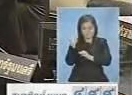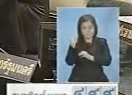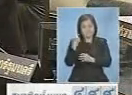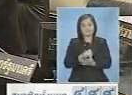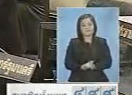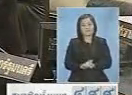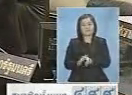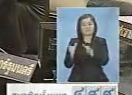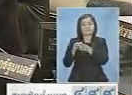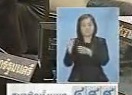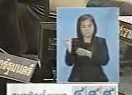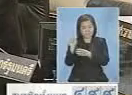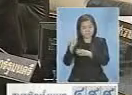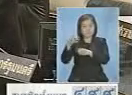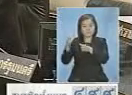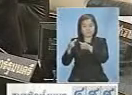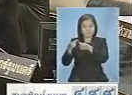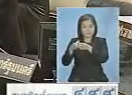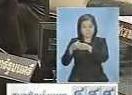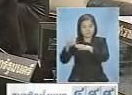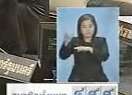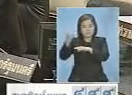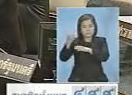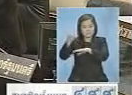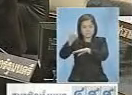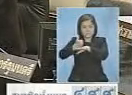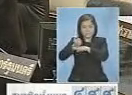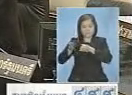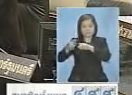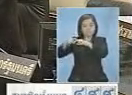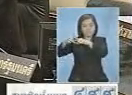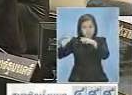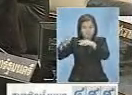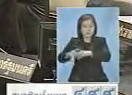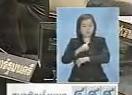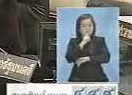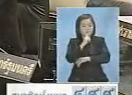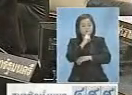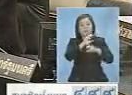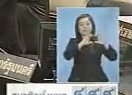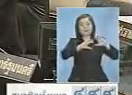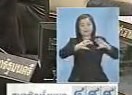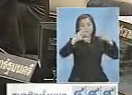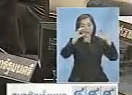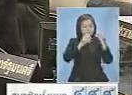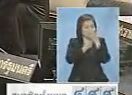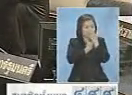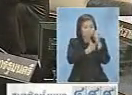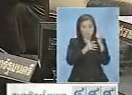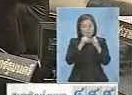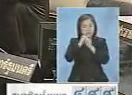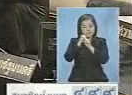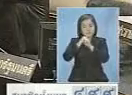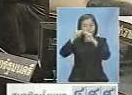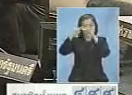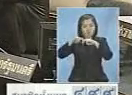ผู้นำฝ่ายค้านท่านได้อภิปรายกล่าวหาพูดว่ารัฐบาลนี้ไม่ให้ความสำคัญเรื่องงานวิจัย